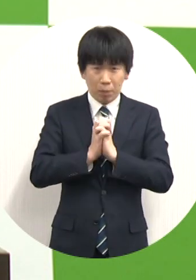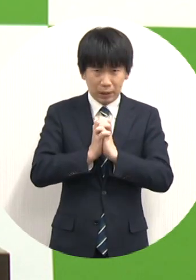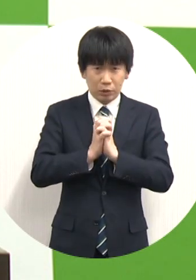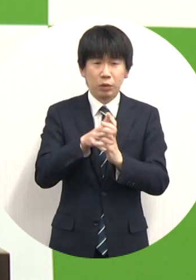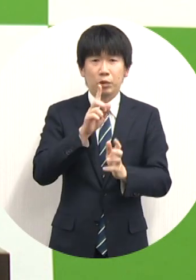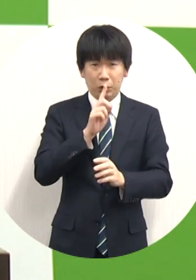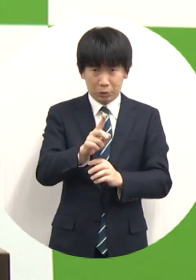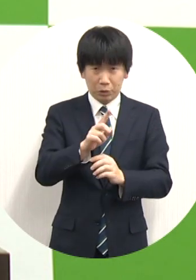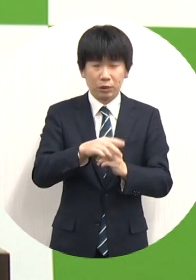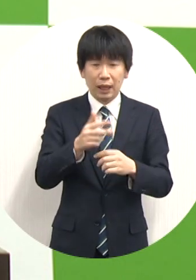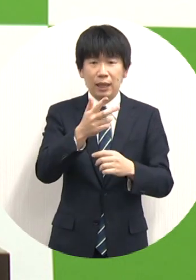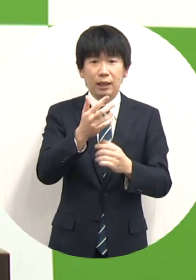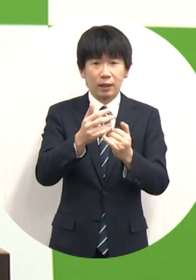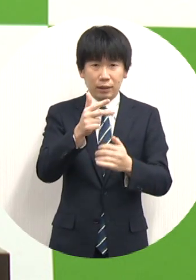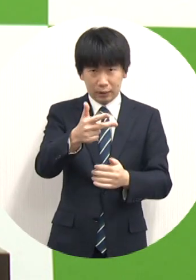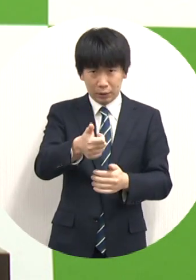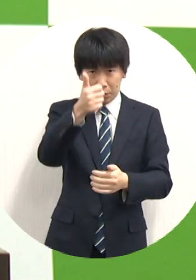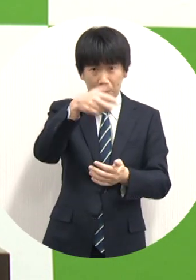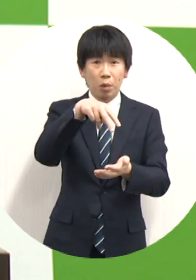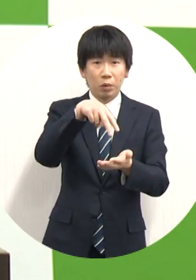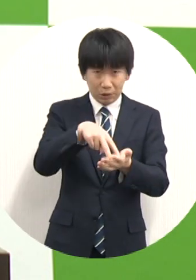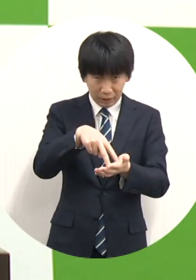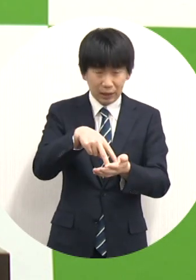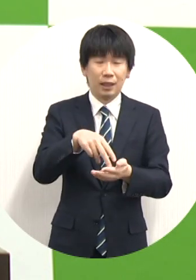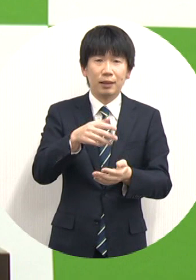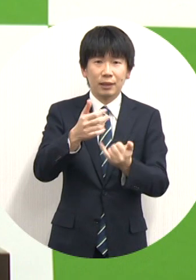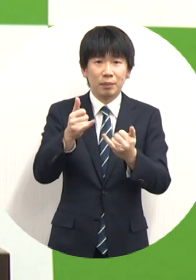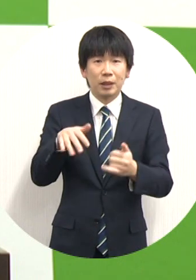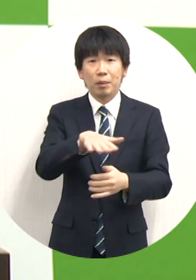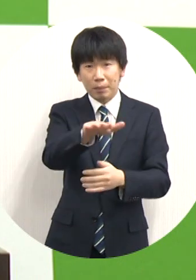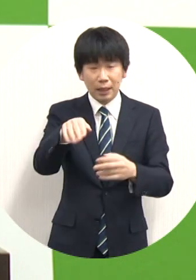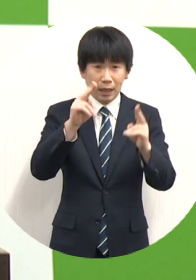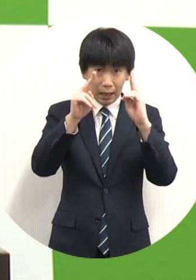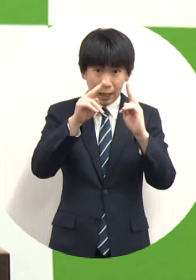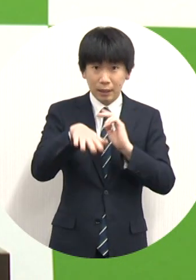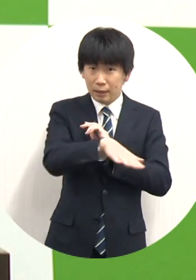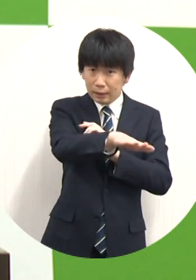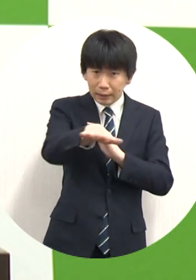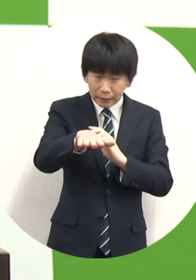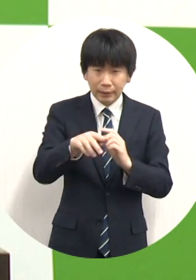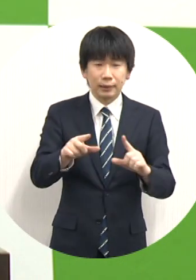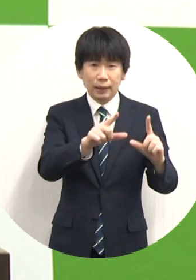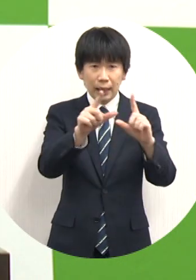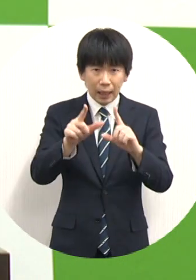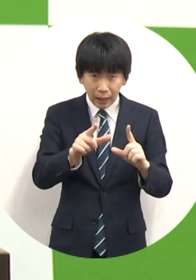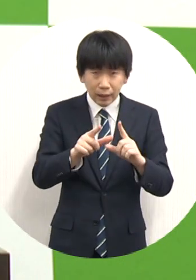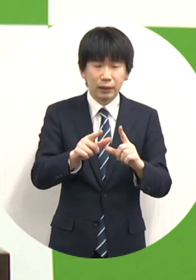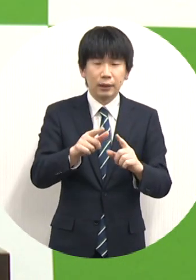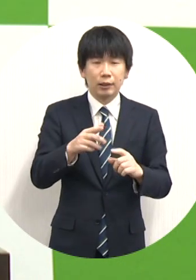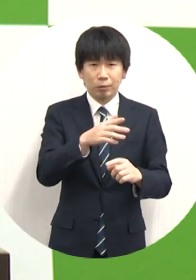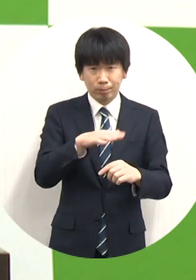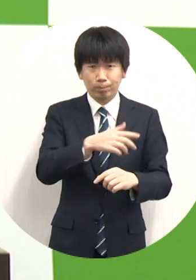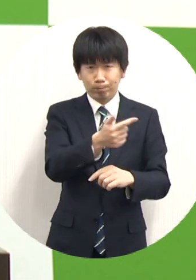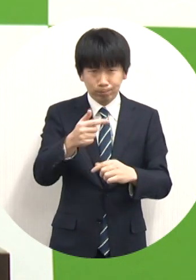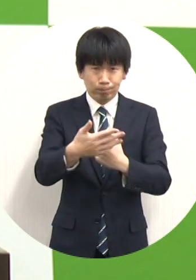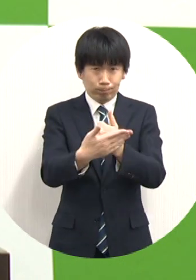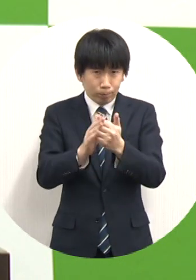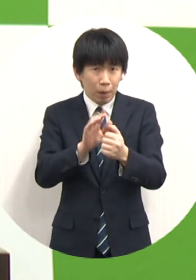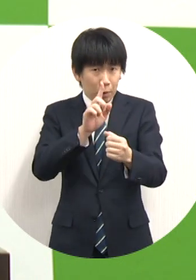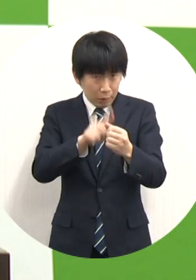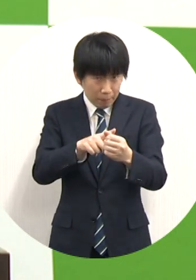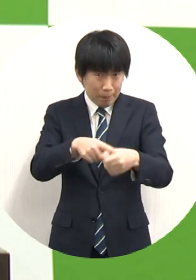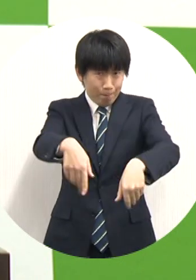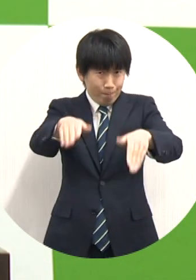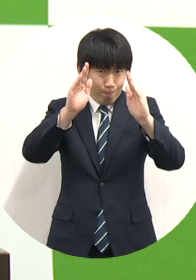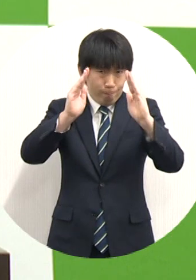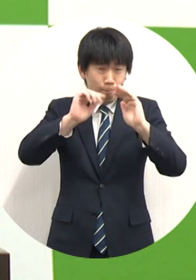市民で皆さんや事業所の皆さんの暮らしと営業を守りにいくために全力で頑張る決意で